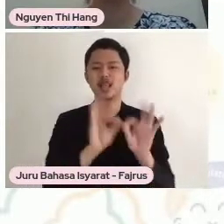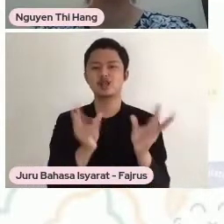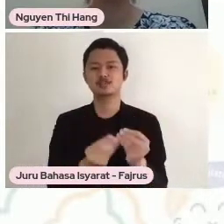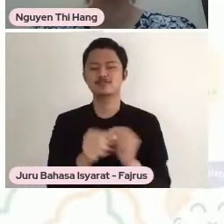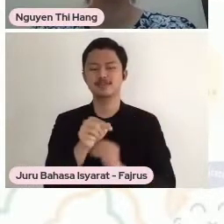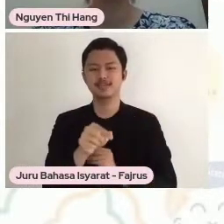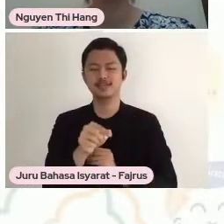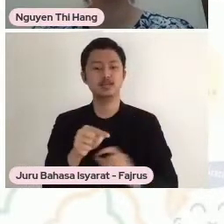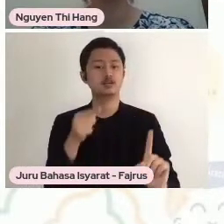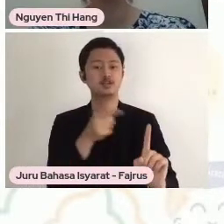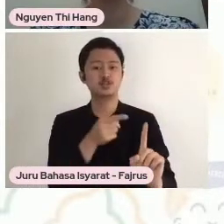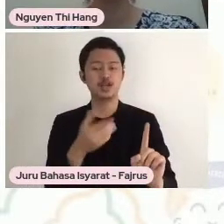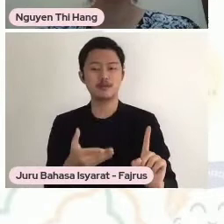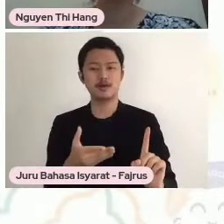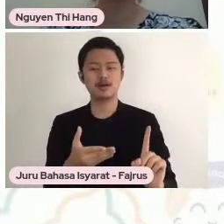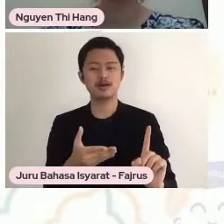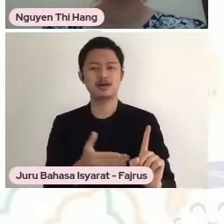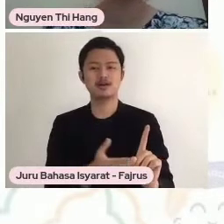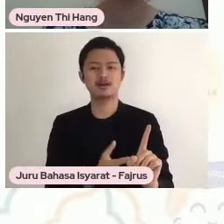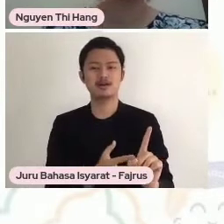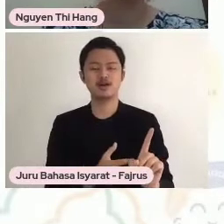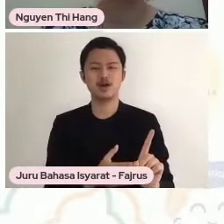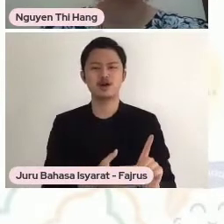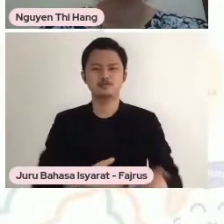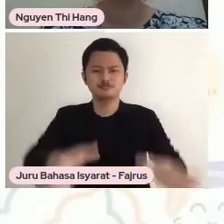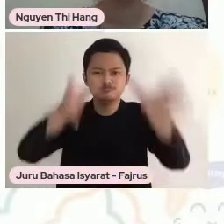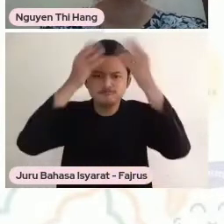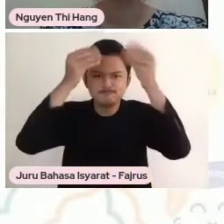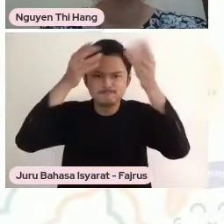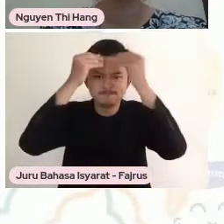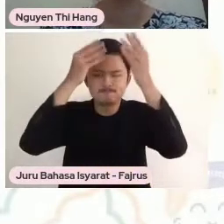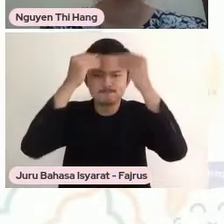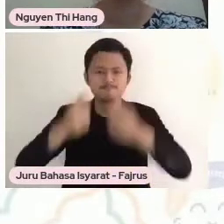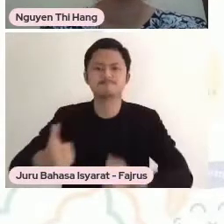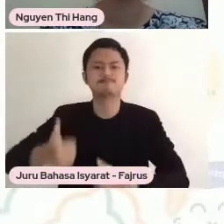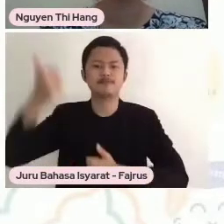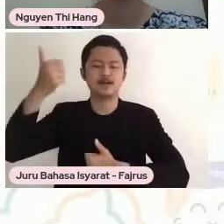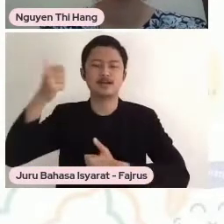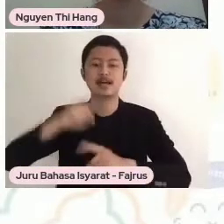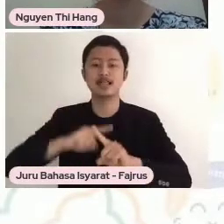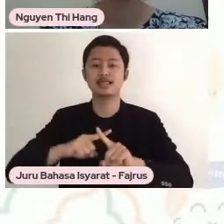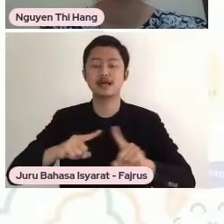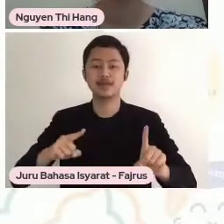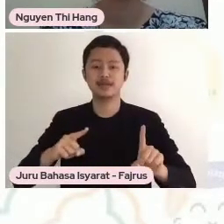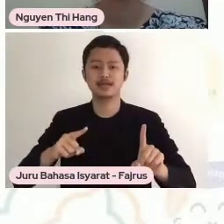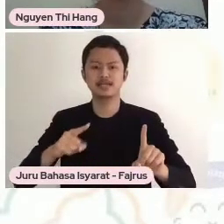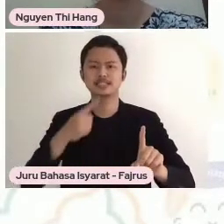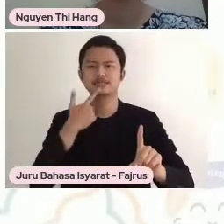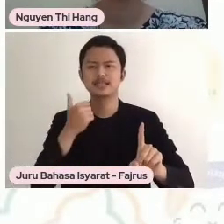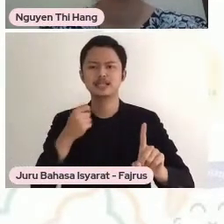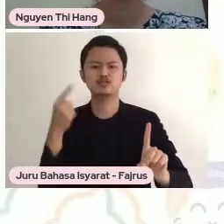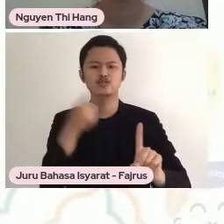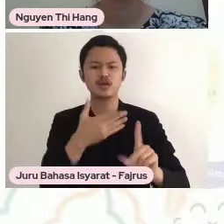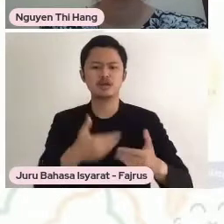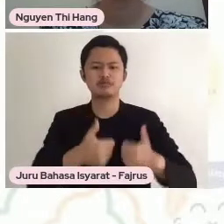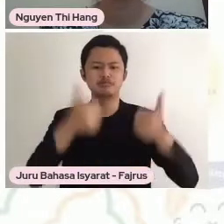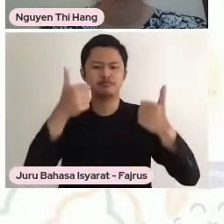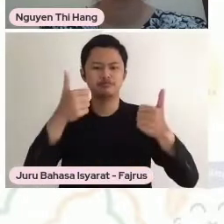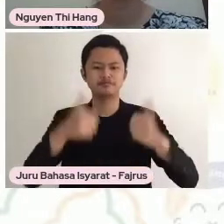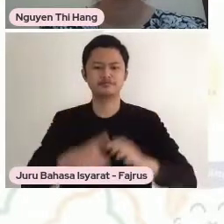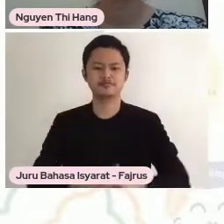untuk mendapatkan pembelajaran yang lebih baik, tetapi juga outcome belajar yang lebih baik bagi